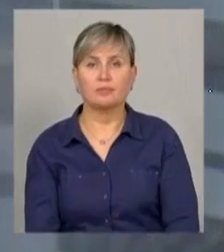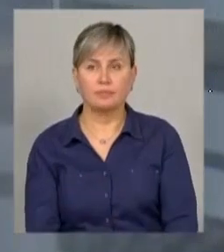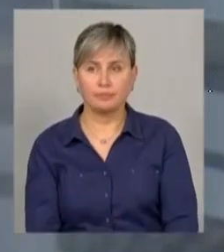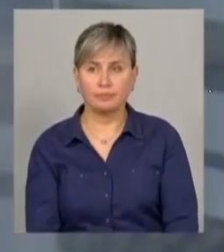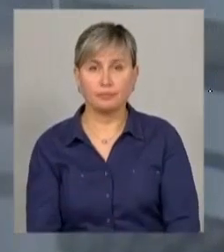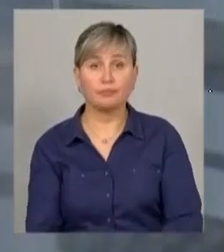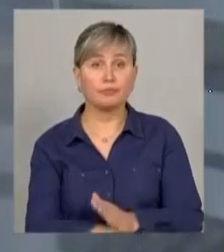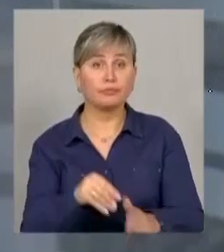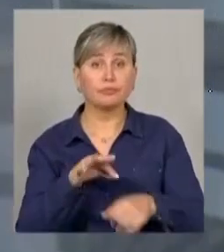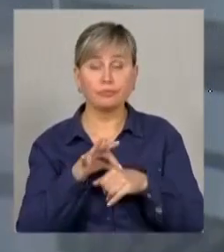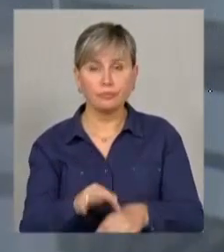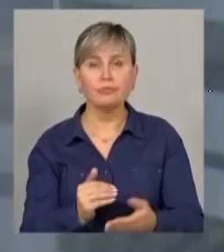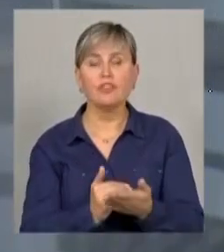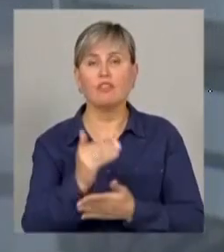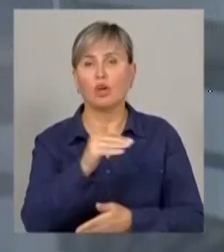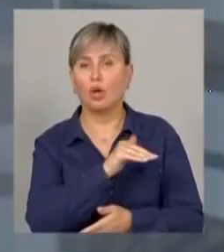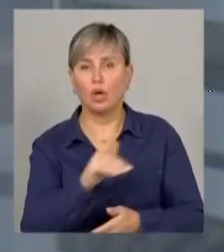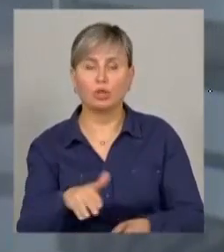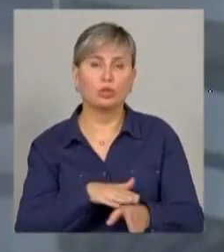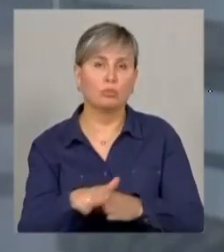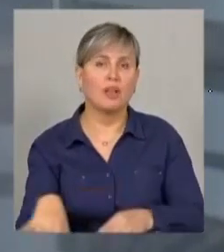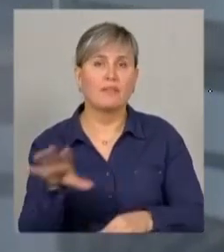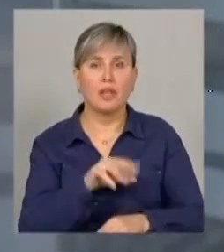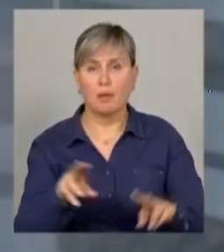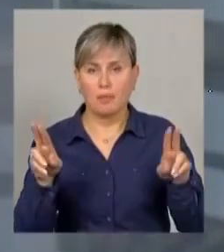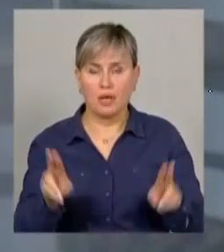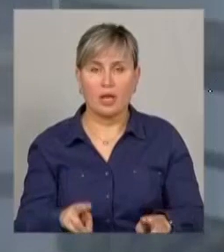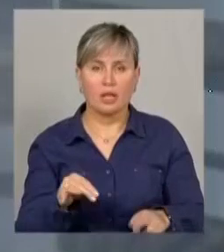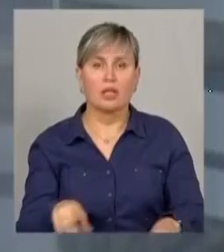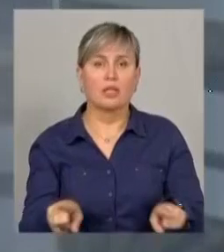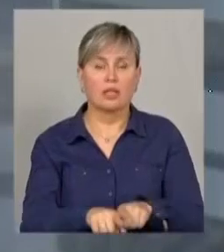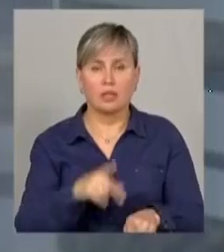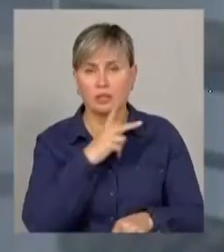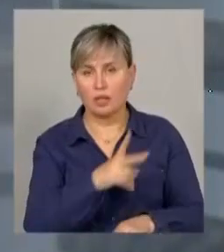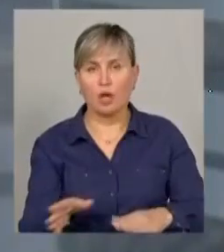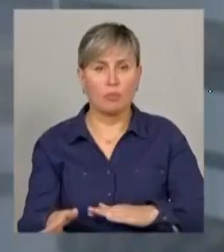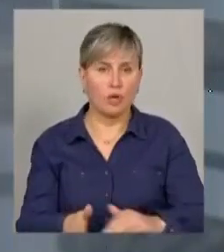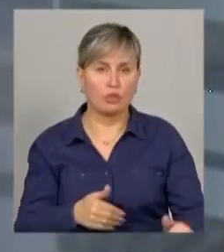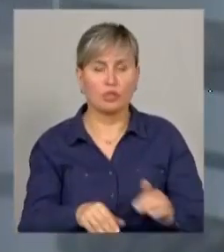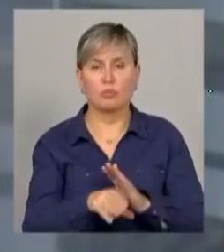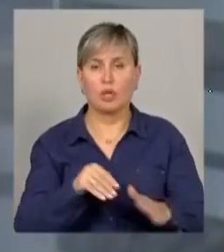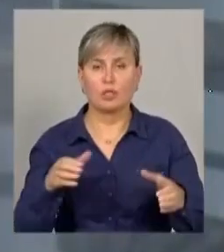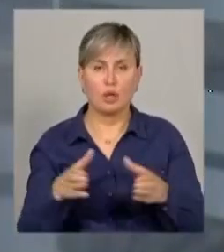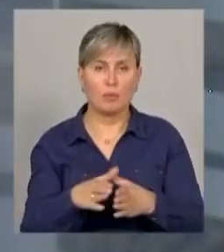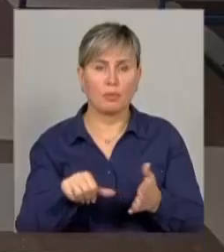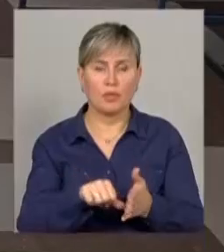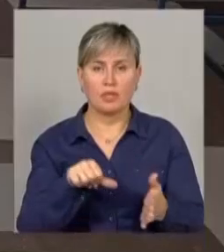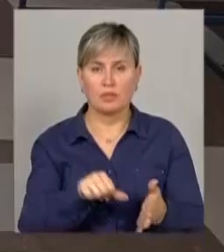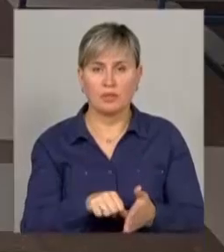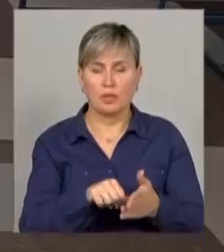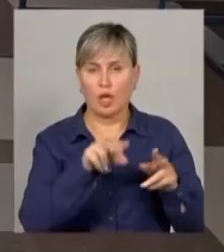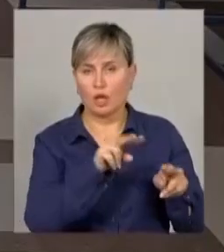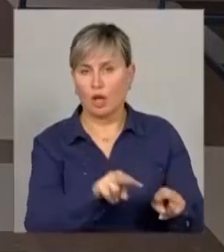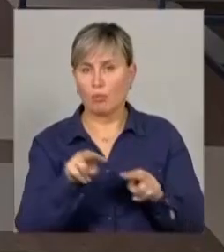выборы прошли на высоком уровне с соблюдением всех правил именно так оценили прошедшую избирательную кампанию представители миссии